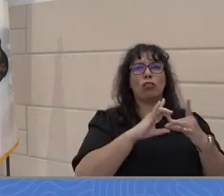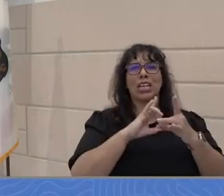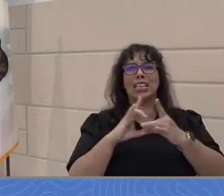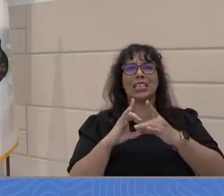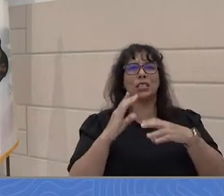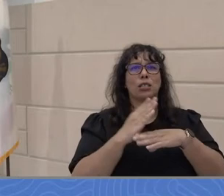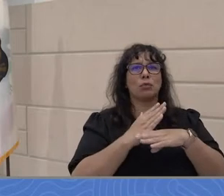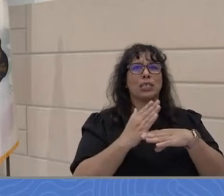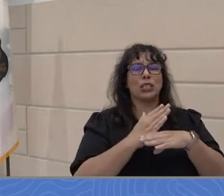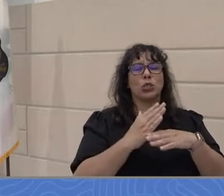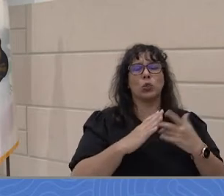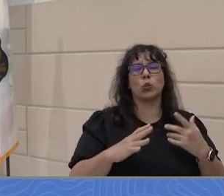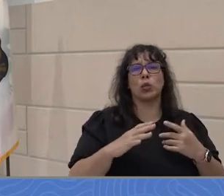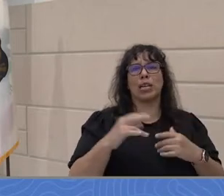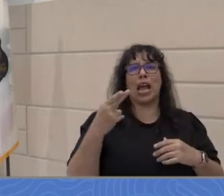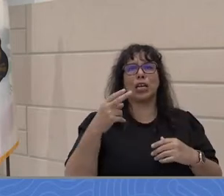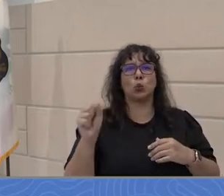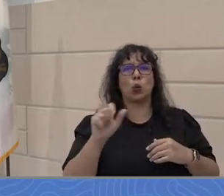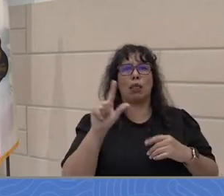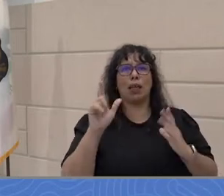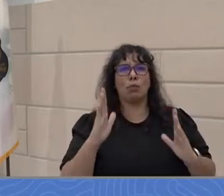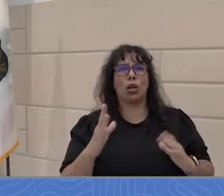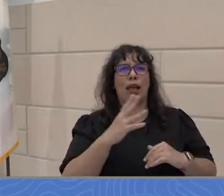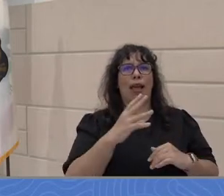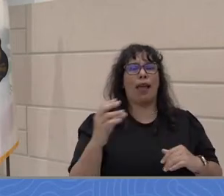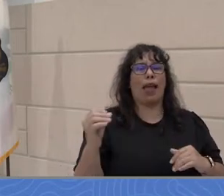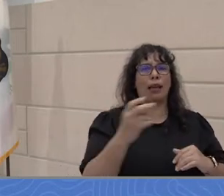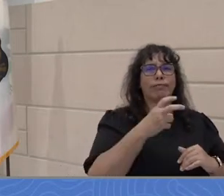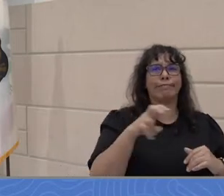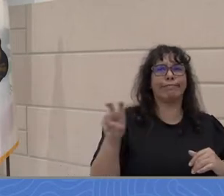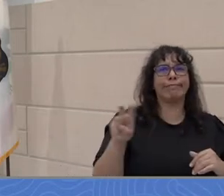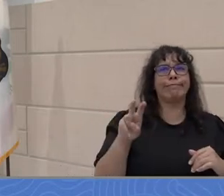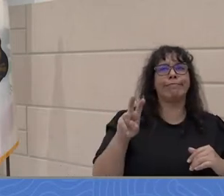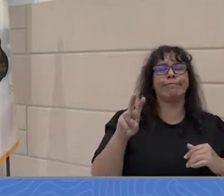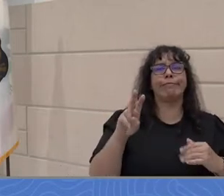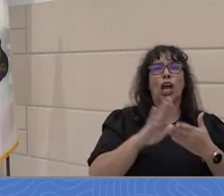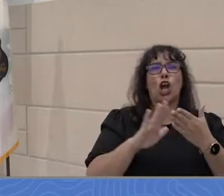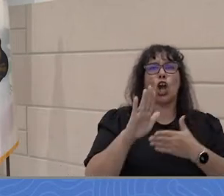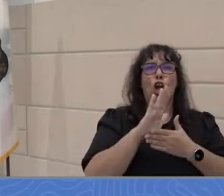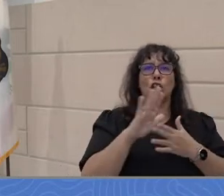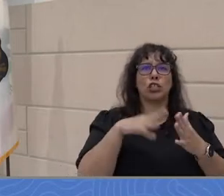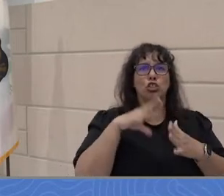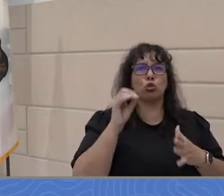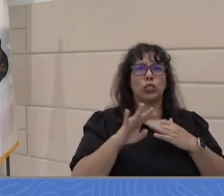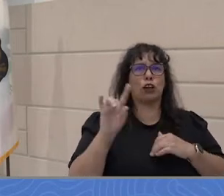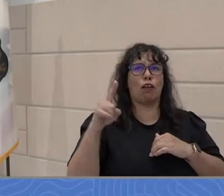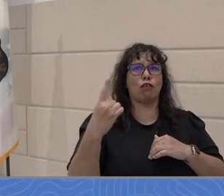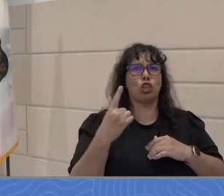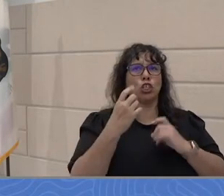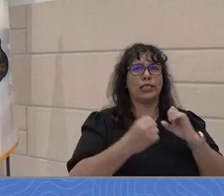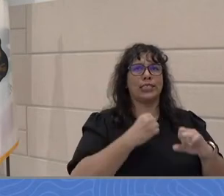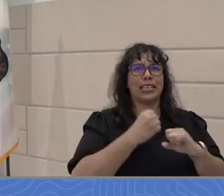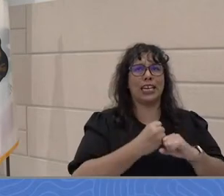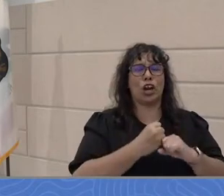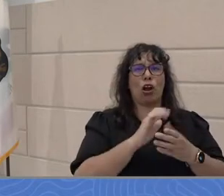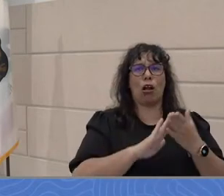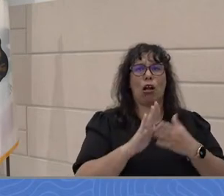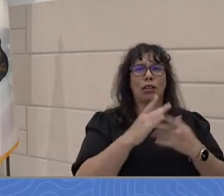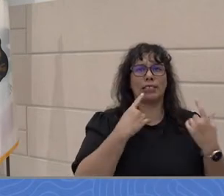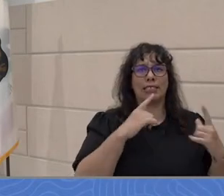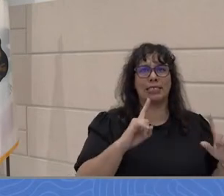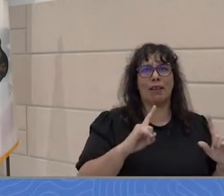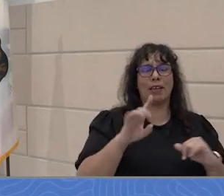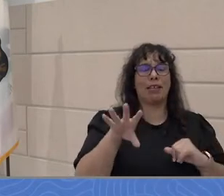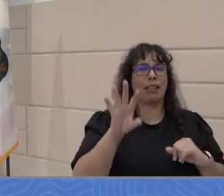ងដែរពីព្រោះអីសិស្សដែលរៀននឹងបានជោគជ័យល្អនៅឆ្នាំទី